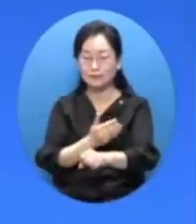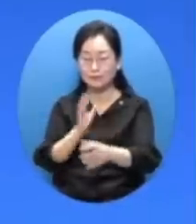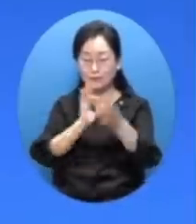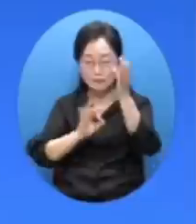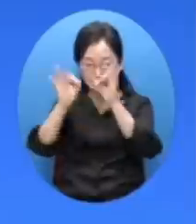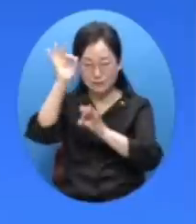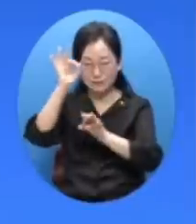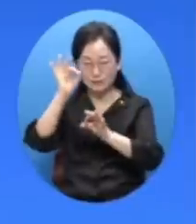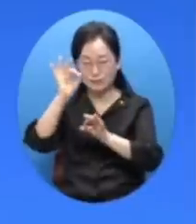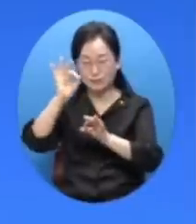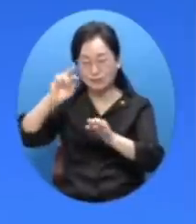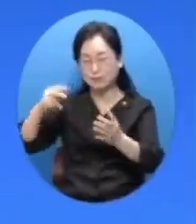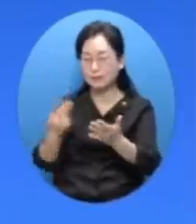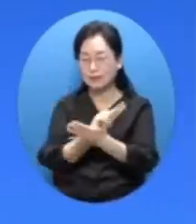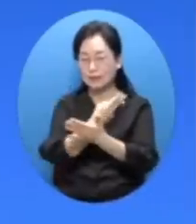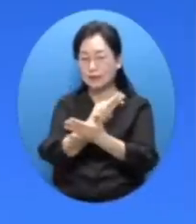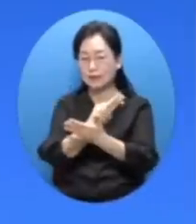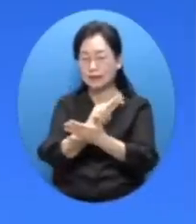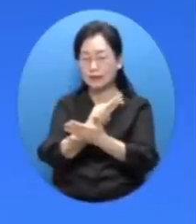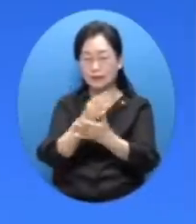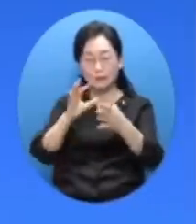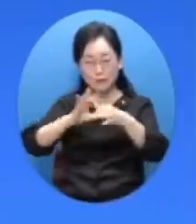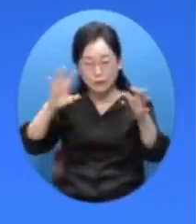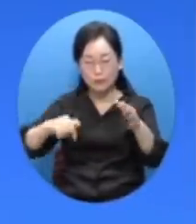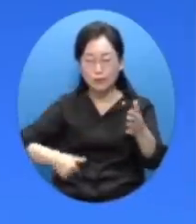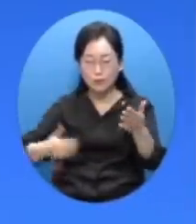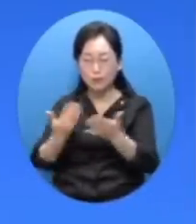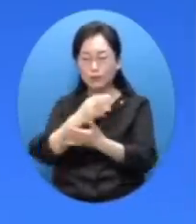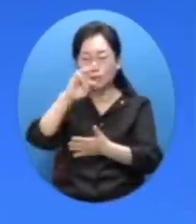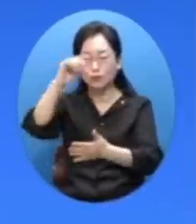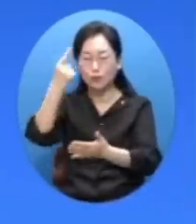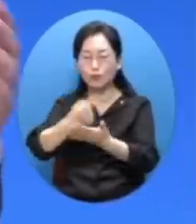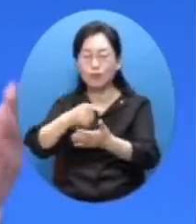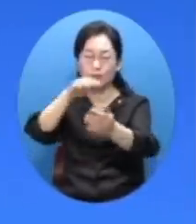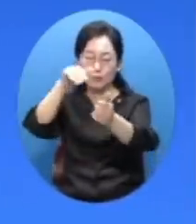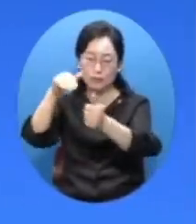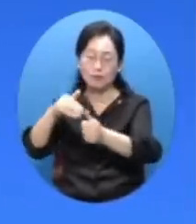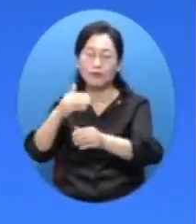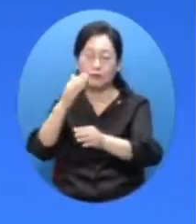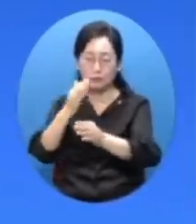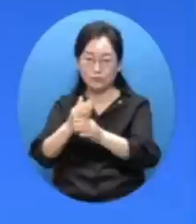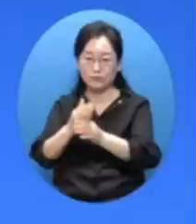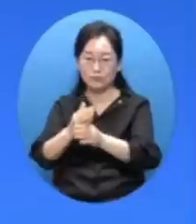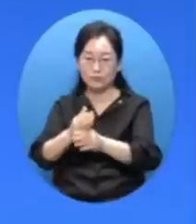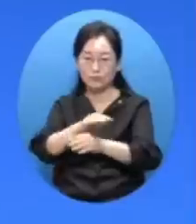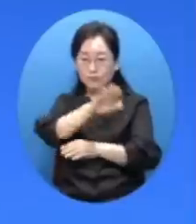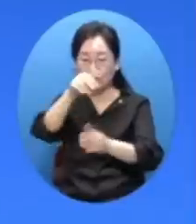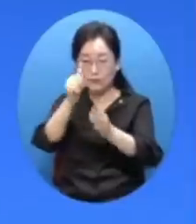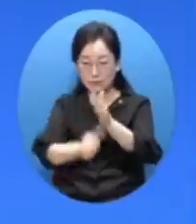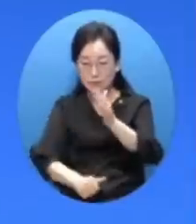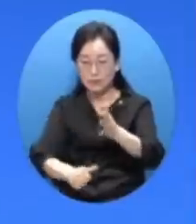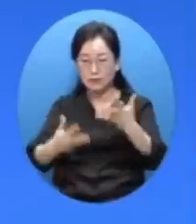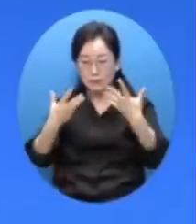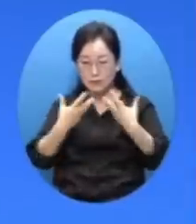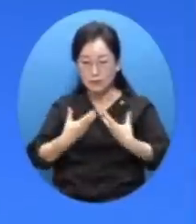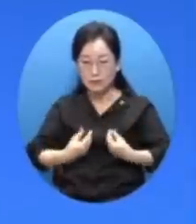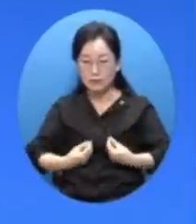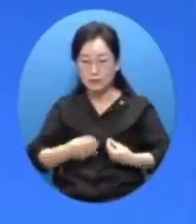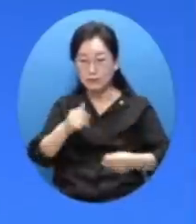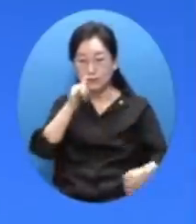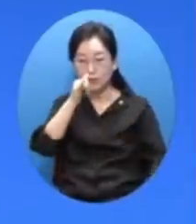실수하고 넘어져도 회개하고 돌아오기만을 원하고 계시고 우리가 실패와 좌절의 삶을 살고 있을